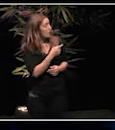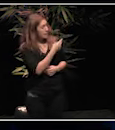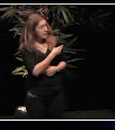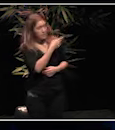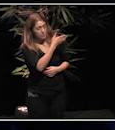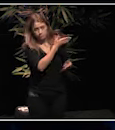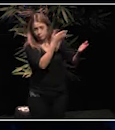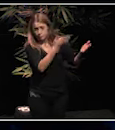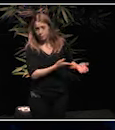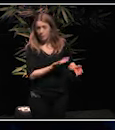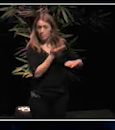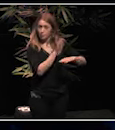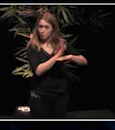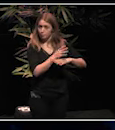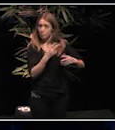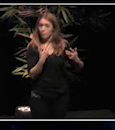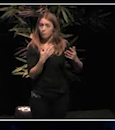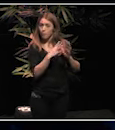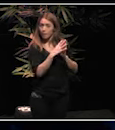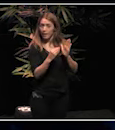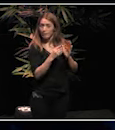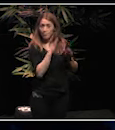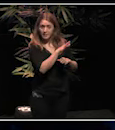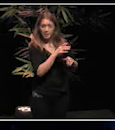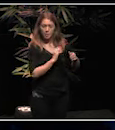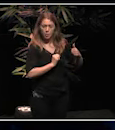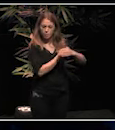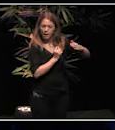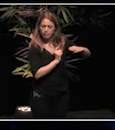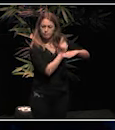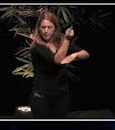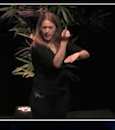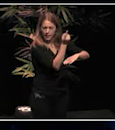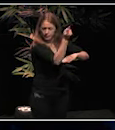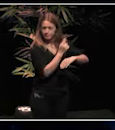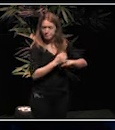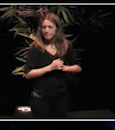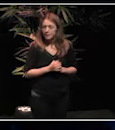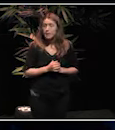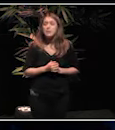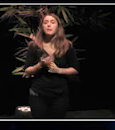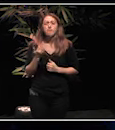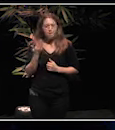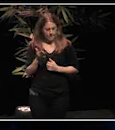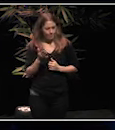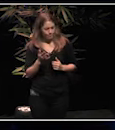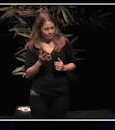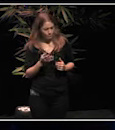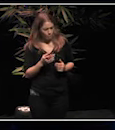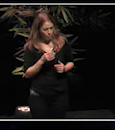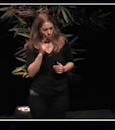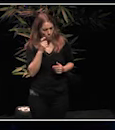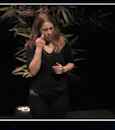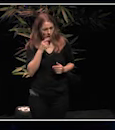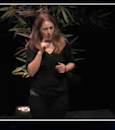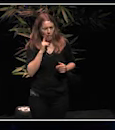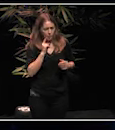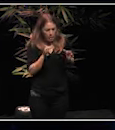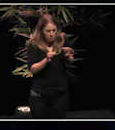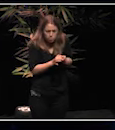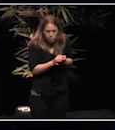digne représentatrice ce soir hein, de l'Ultra Trail. Pourtant, pourquoi y a-t-il si peu de femmes dans l'Ultra